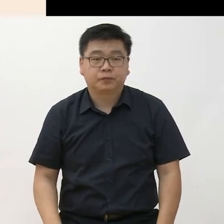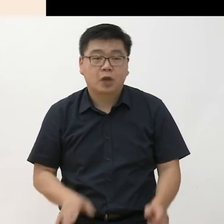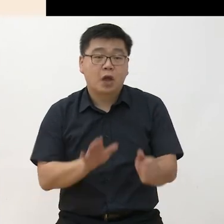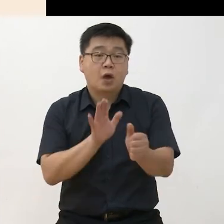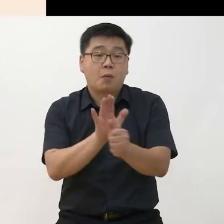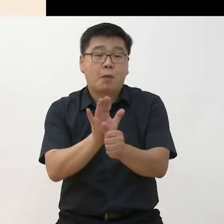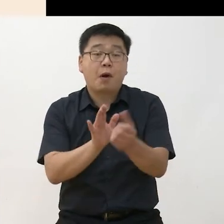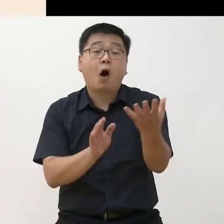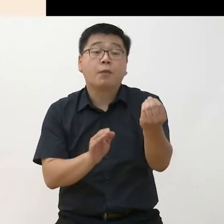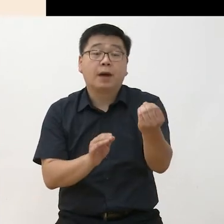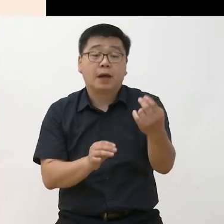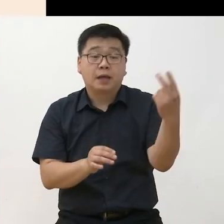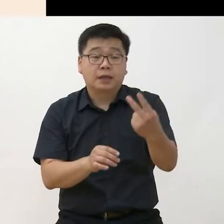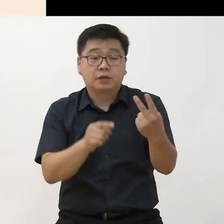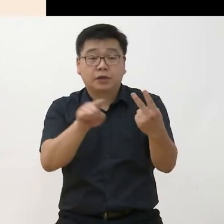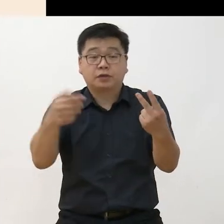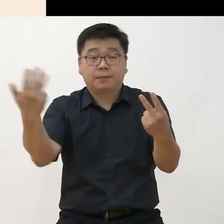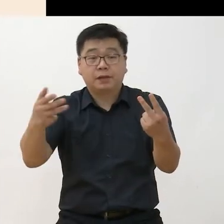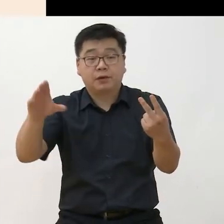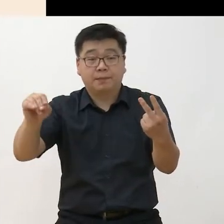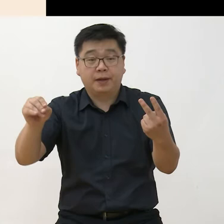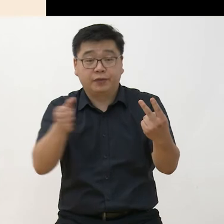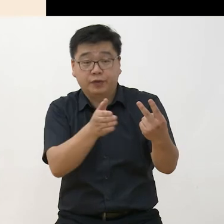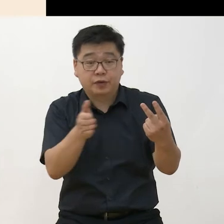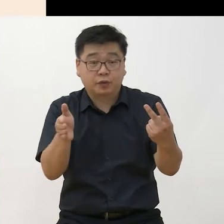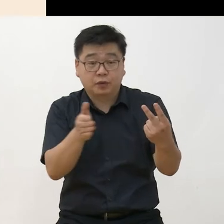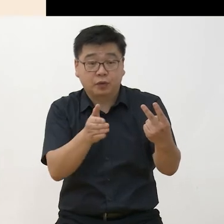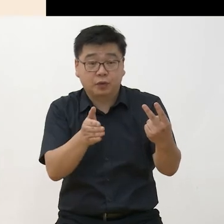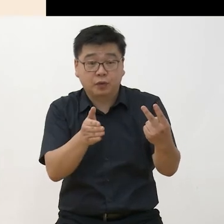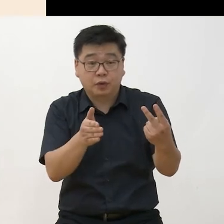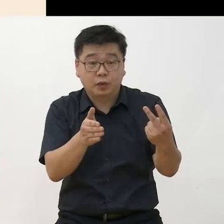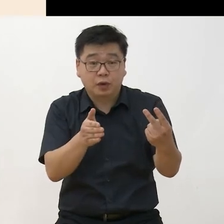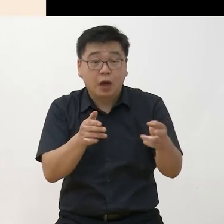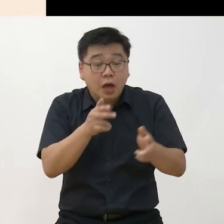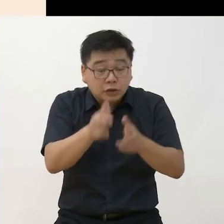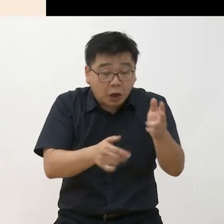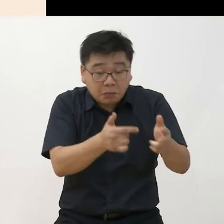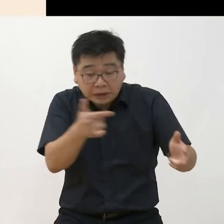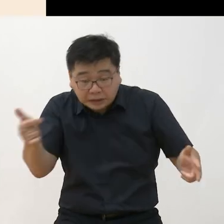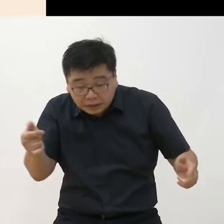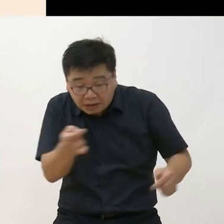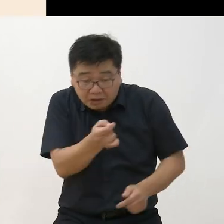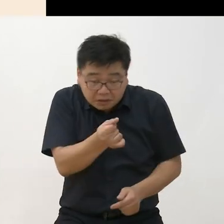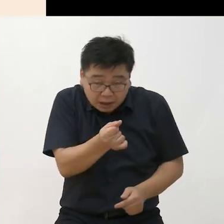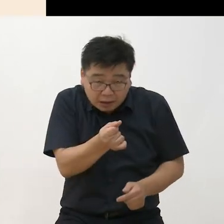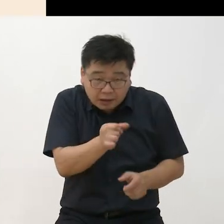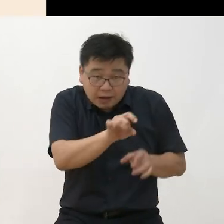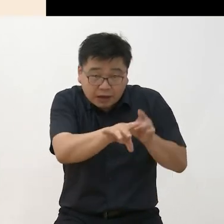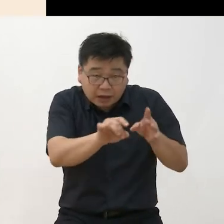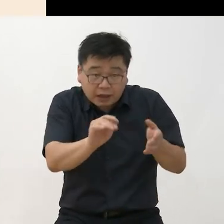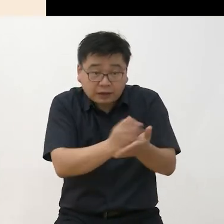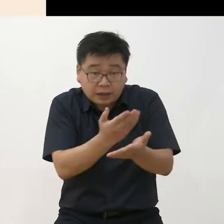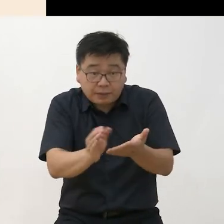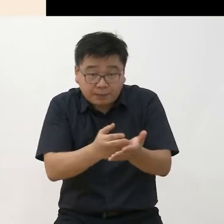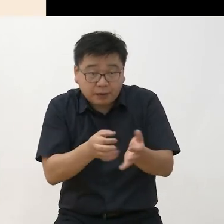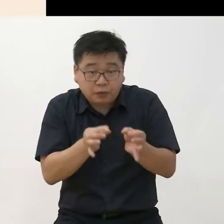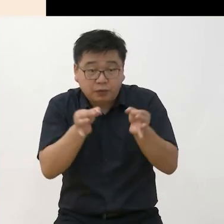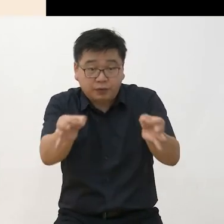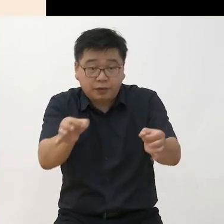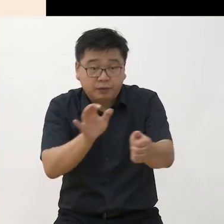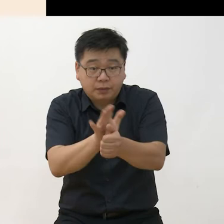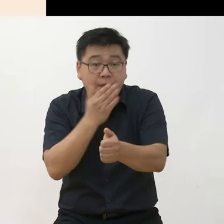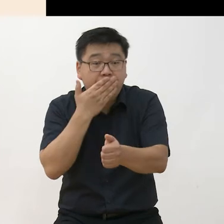지원 규모는 2천만 원에서 8천만 원 내외고요. 이거는 사업 규모나 내용에 따라서 좀 차등으로 지원을 하고